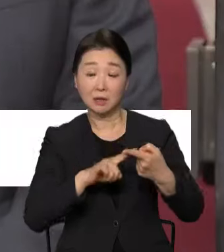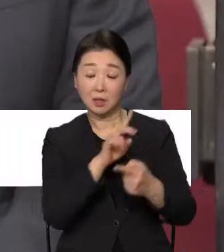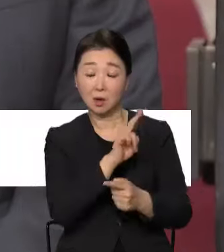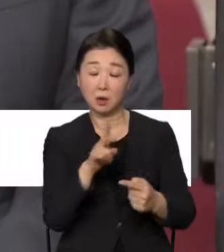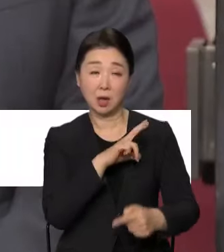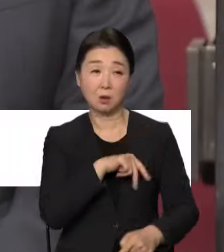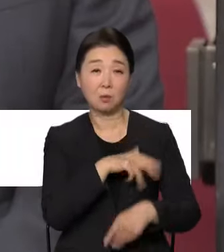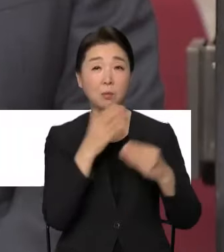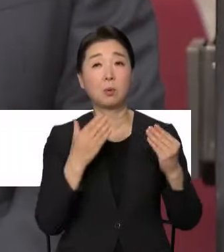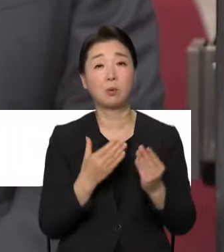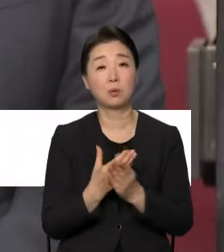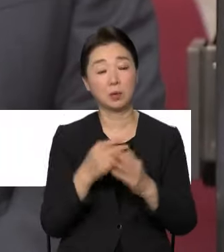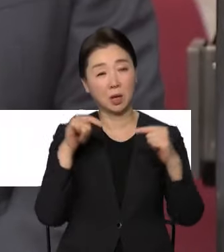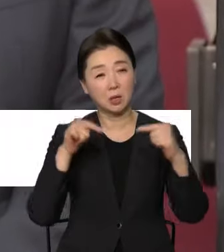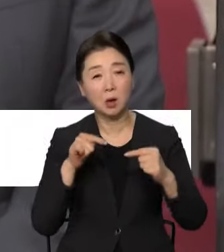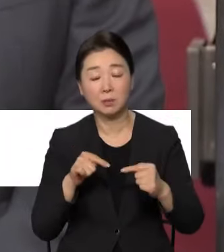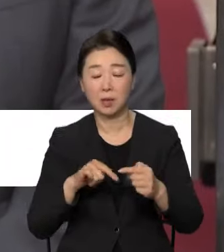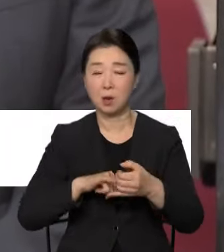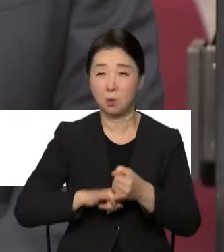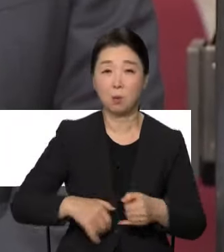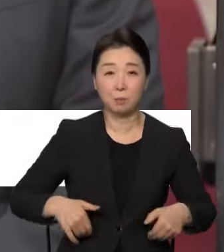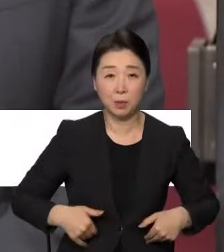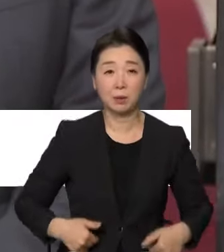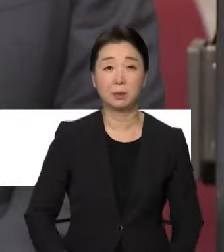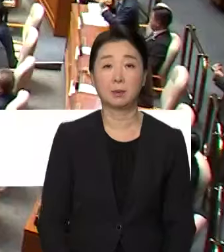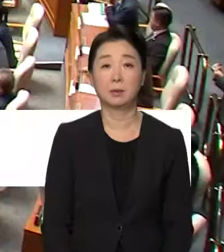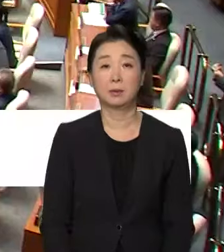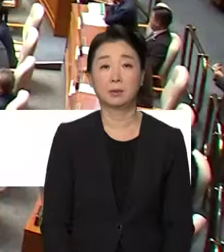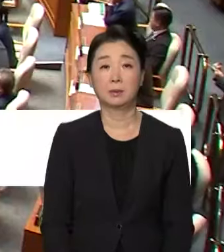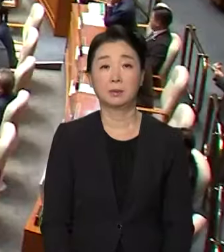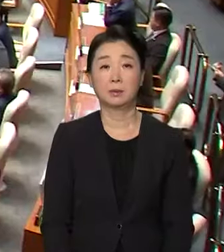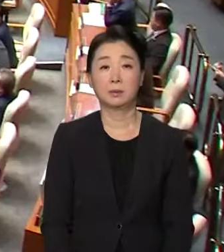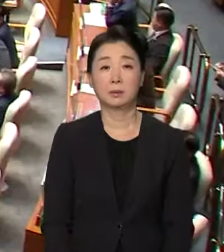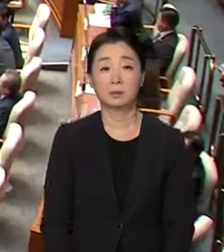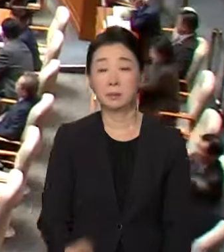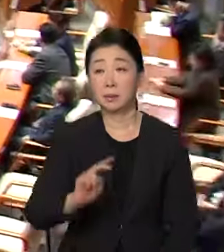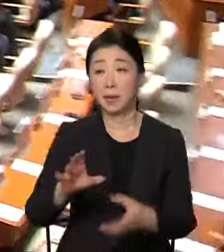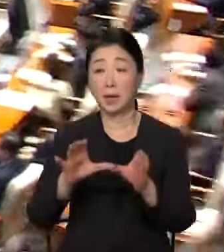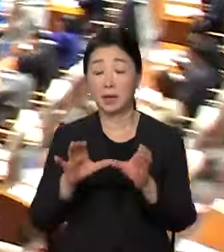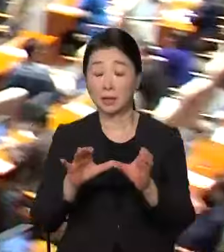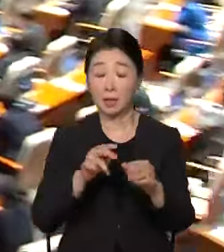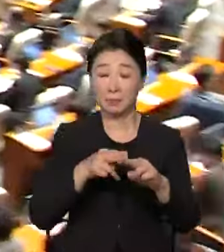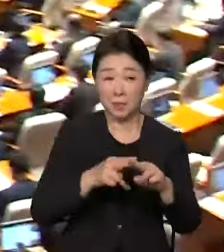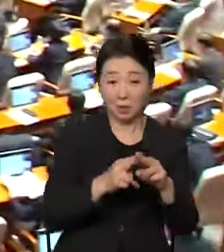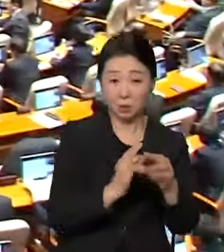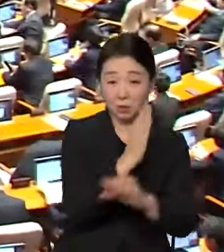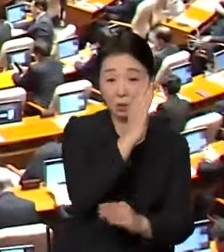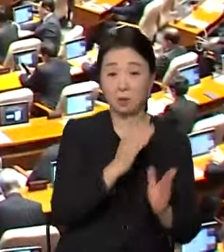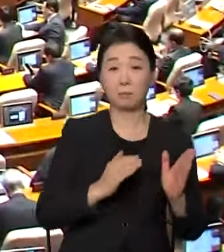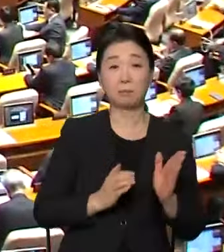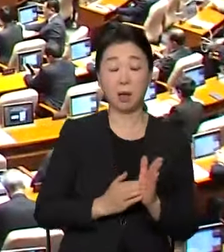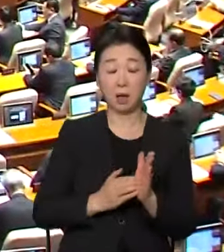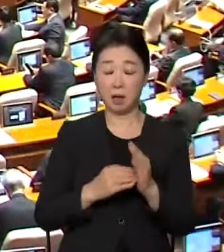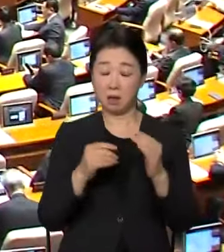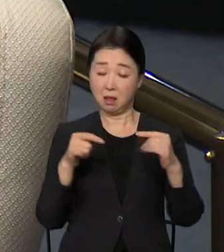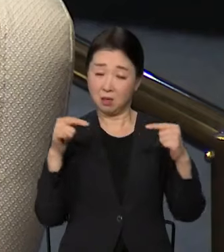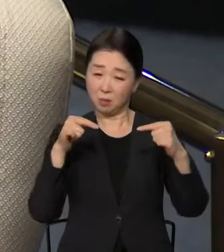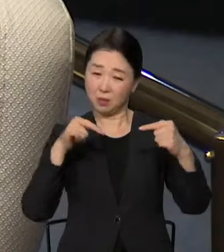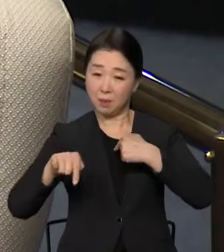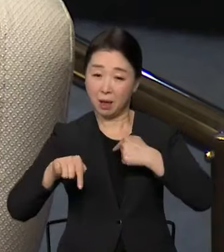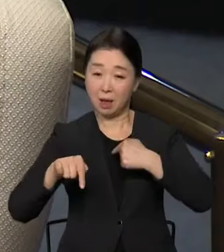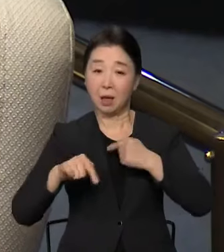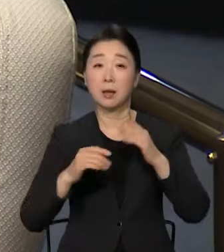의원들 모두에게 협상의 동력으로 작용할 수 있습니다. 야당 단독 처리는 물론이고 협상 불발로 국회 예산